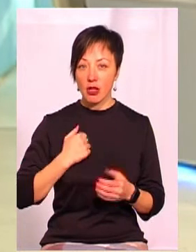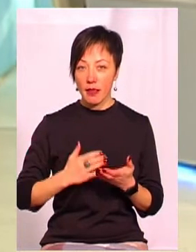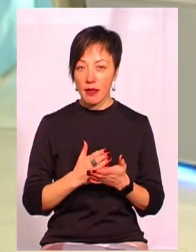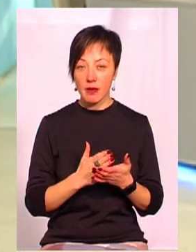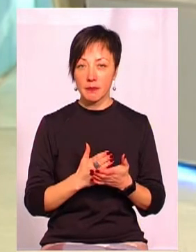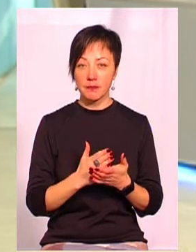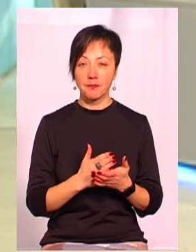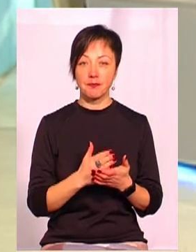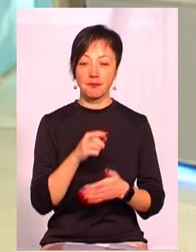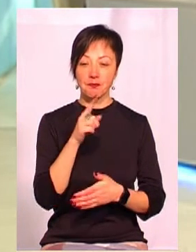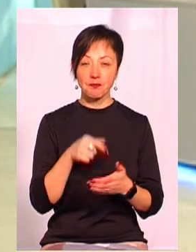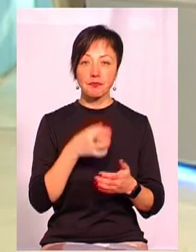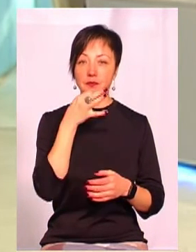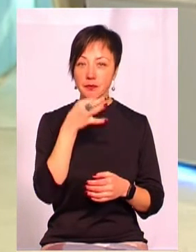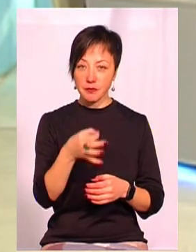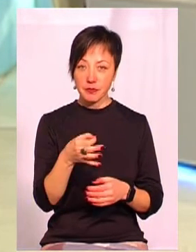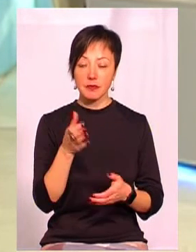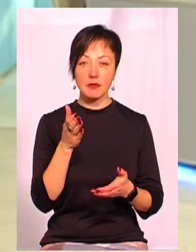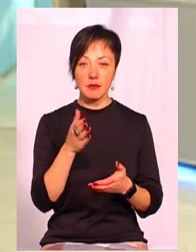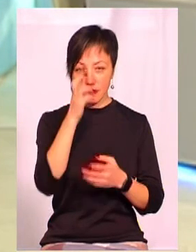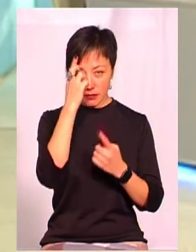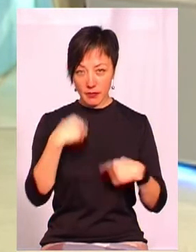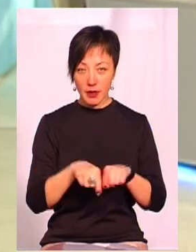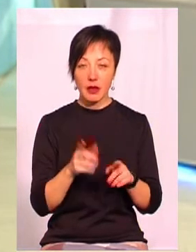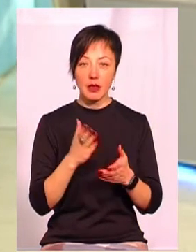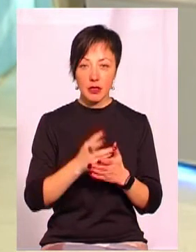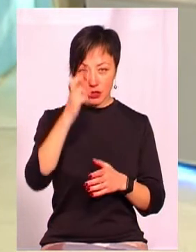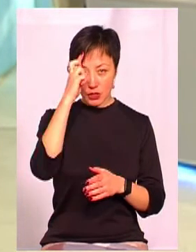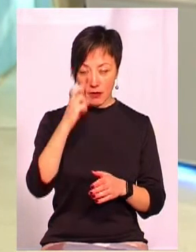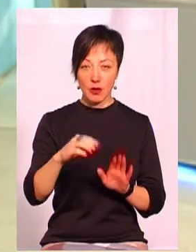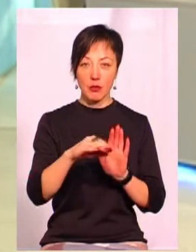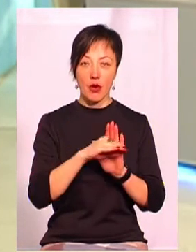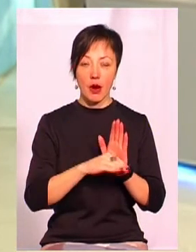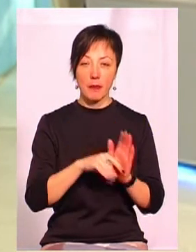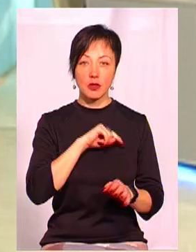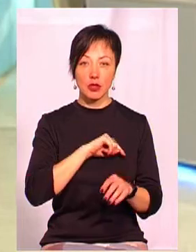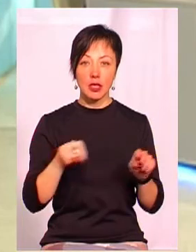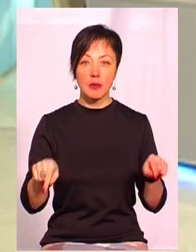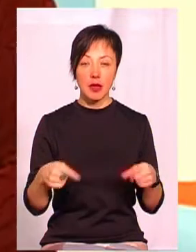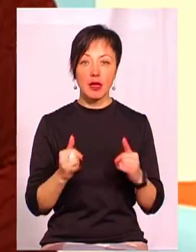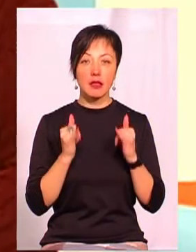хочу сказати про те, що у нас в країні є державна програма психологічної